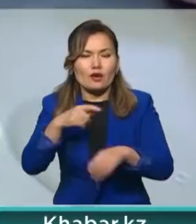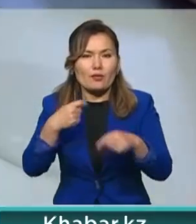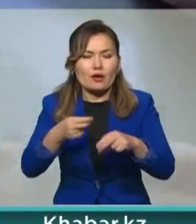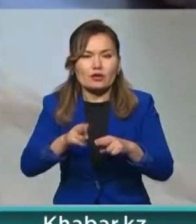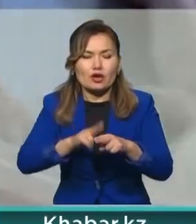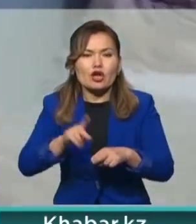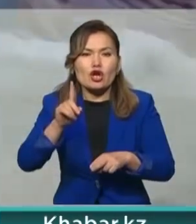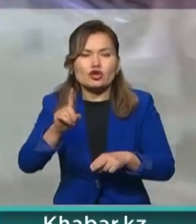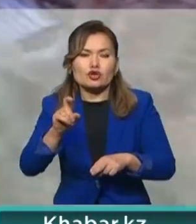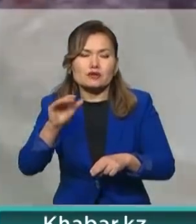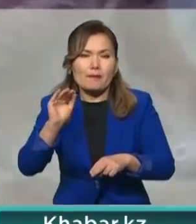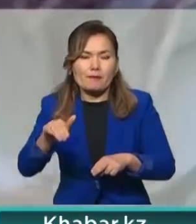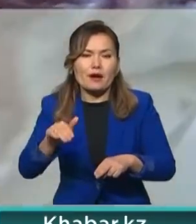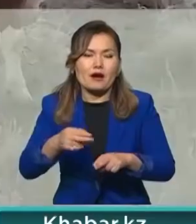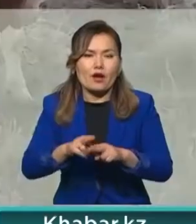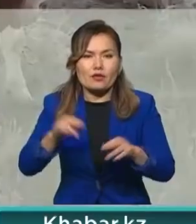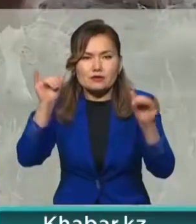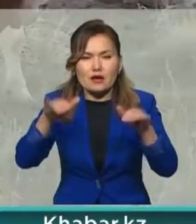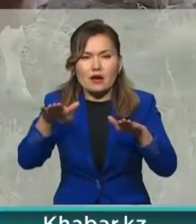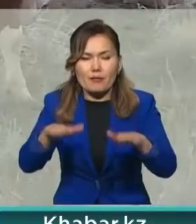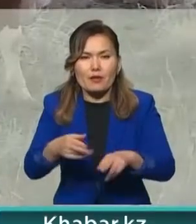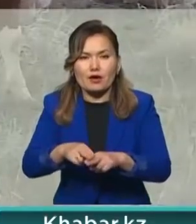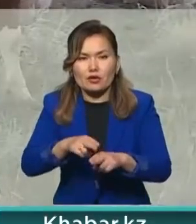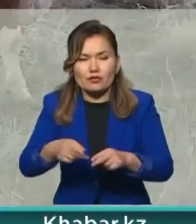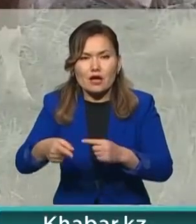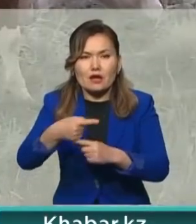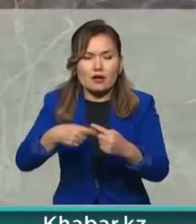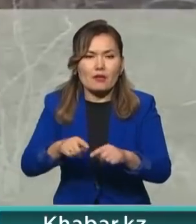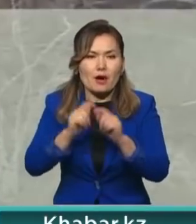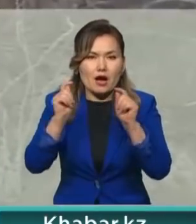100 мың бас ірі қара ұстауға арналған мал бордақылау алаңдары салынып жатыр.